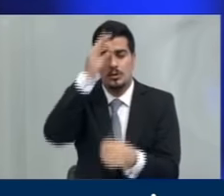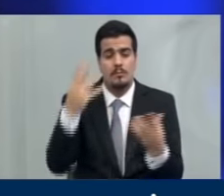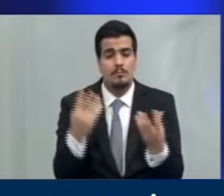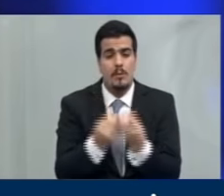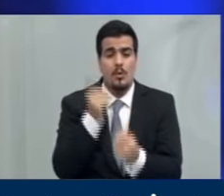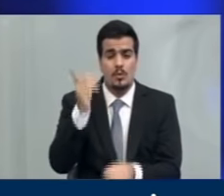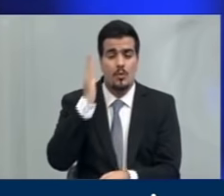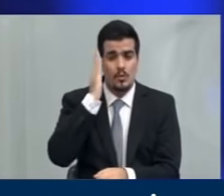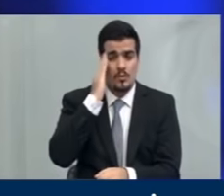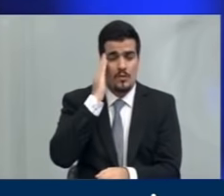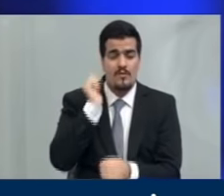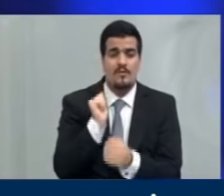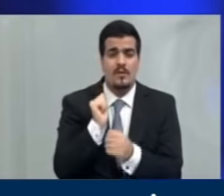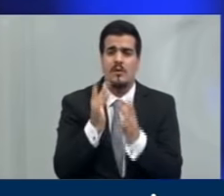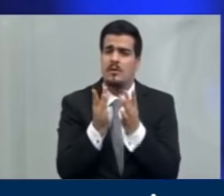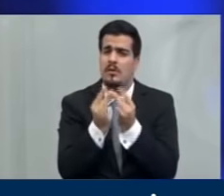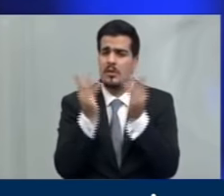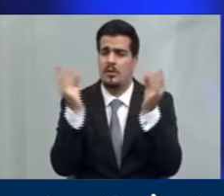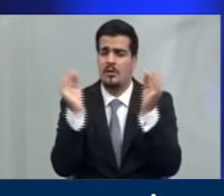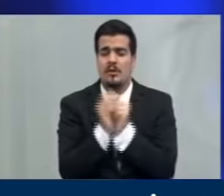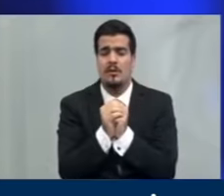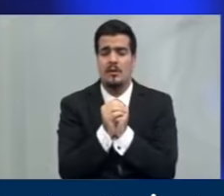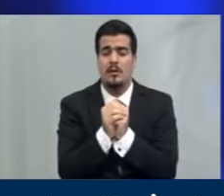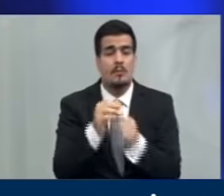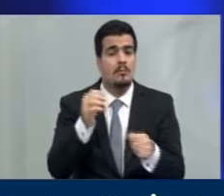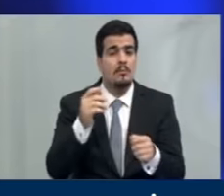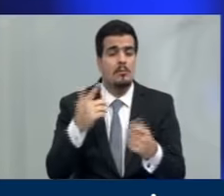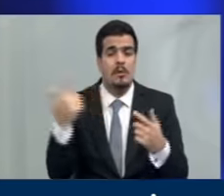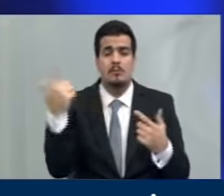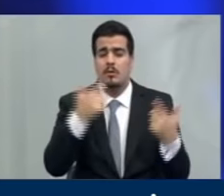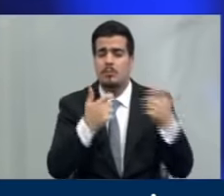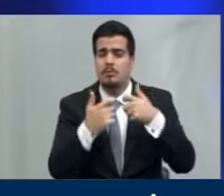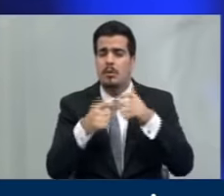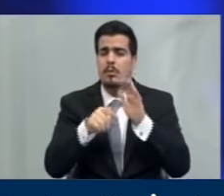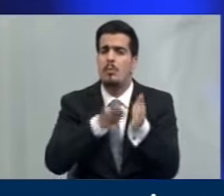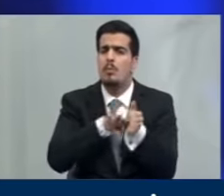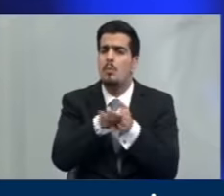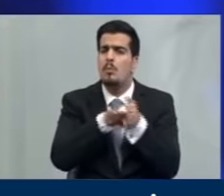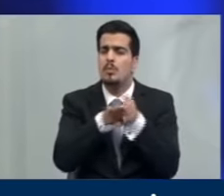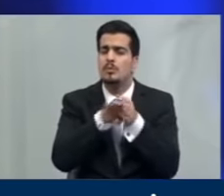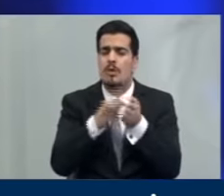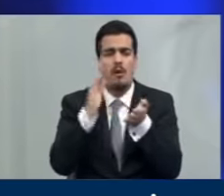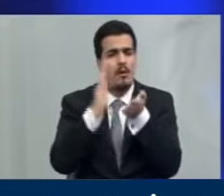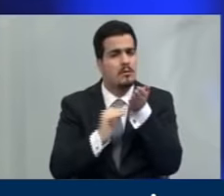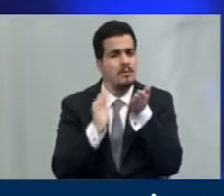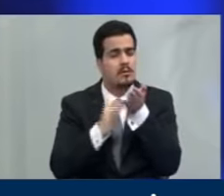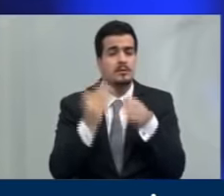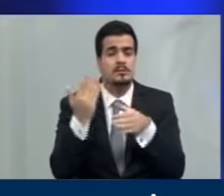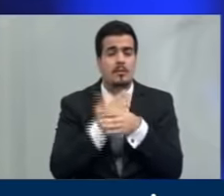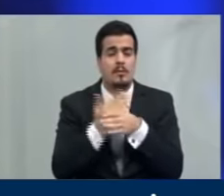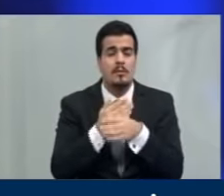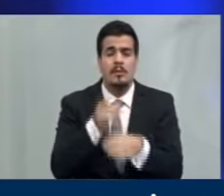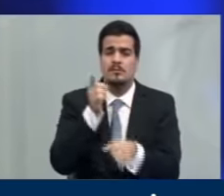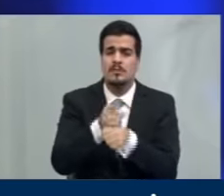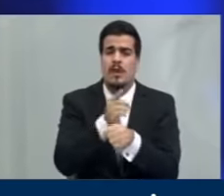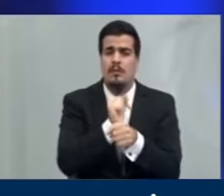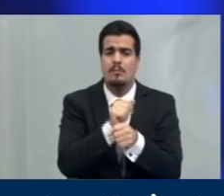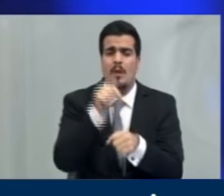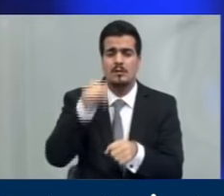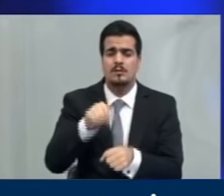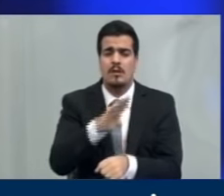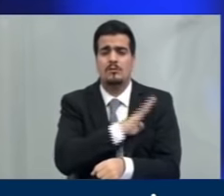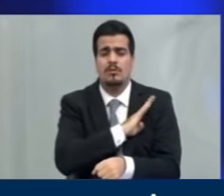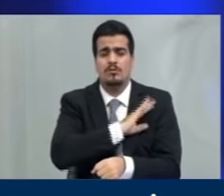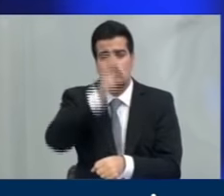تعلم والكثير أيضا أن معركة تحرير الموصل باتت منهجا يدرس في الكثير من الأكاديميات